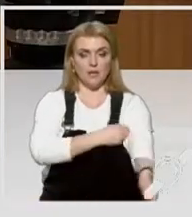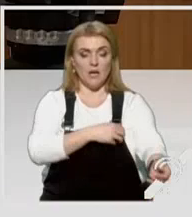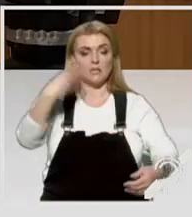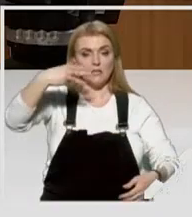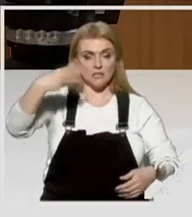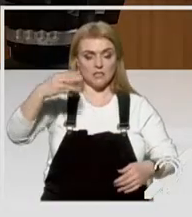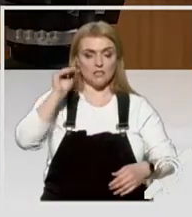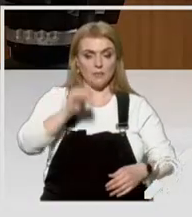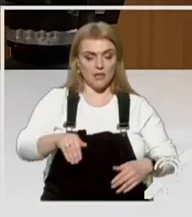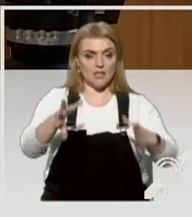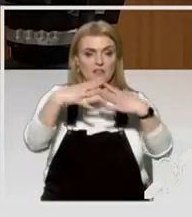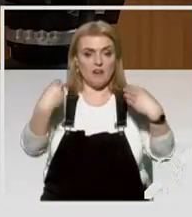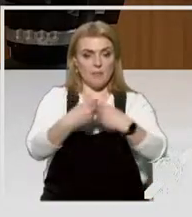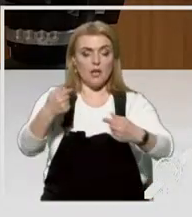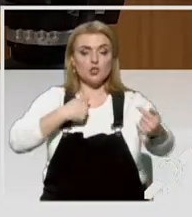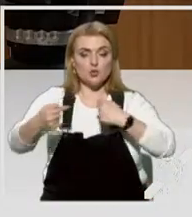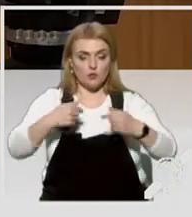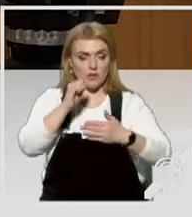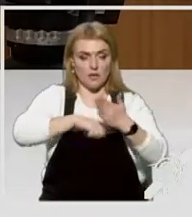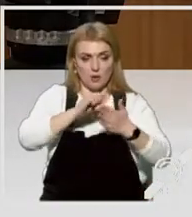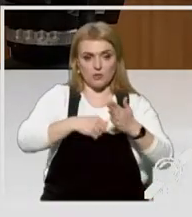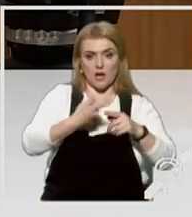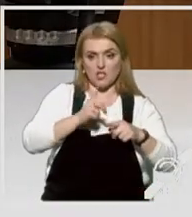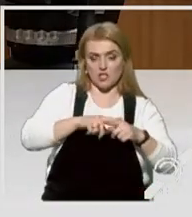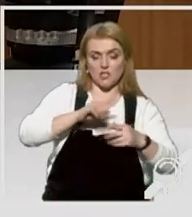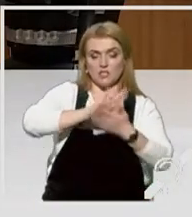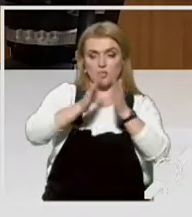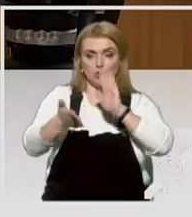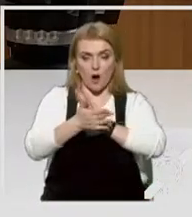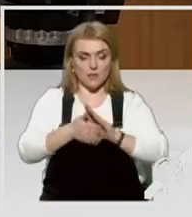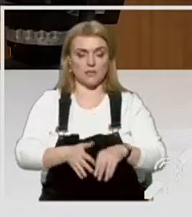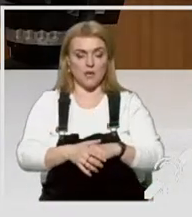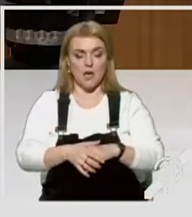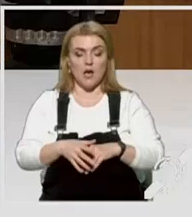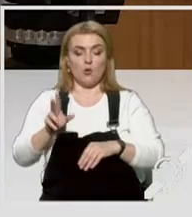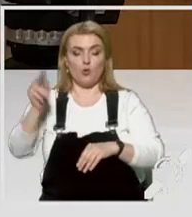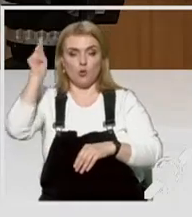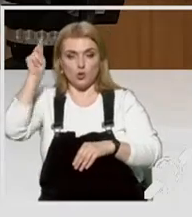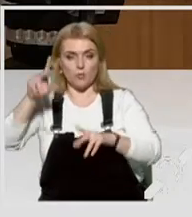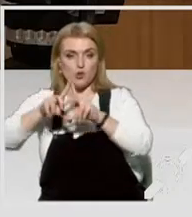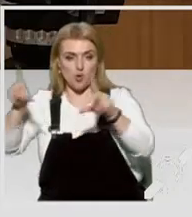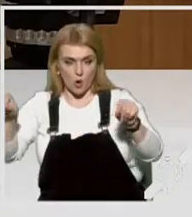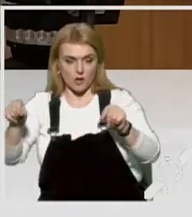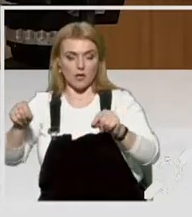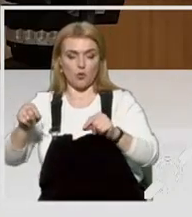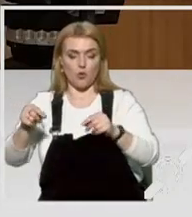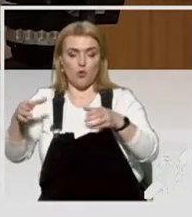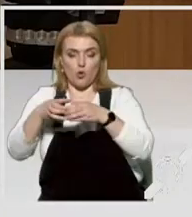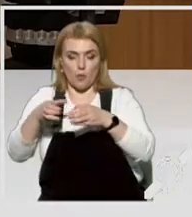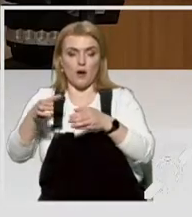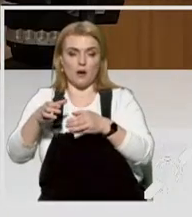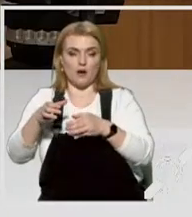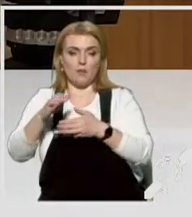familii suferă din cauza acestei situații cu grupa cu program prelungit și consilierii sunt aleși de cetățeni și trebuie să fie de